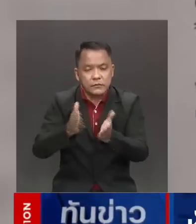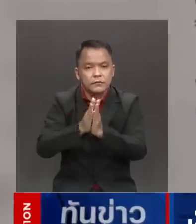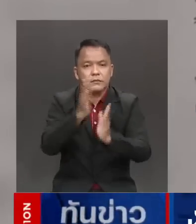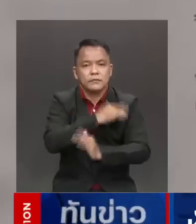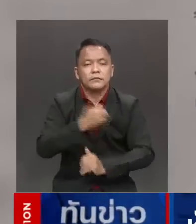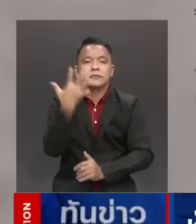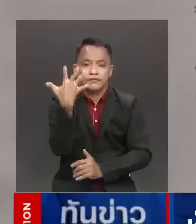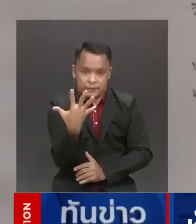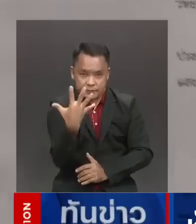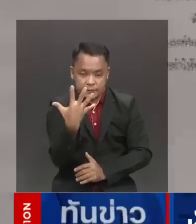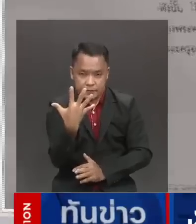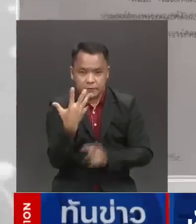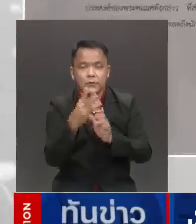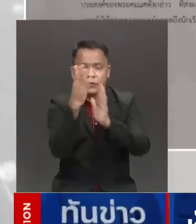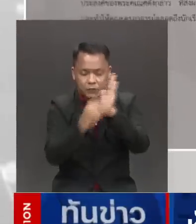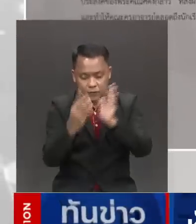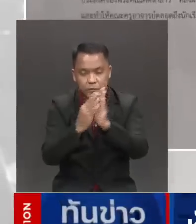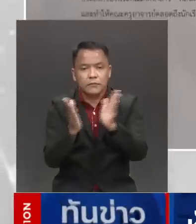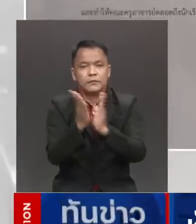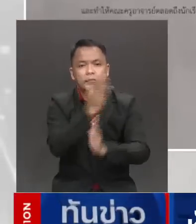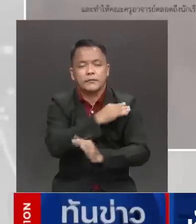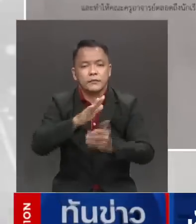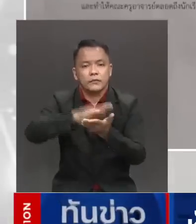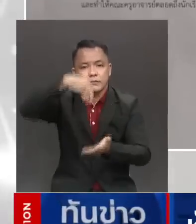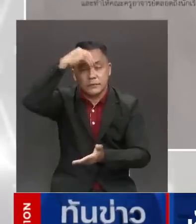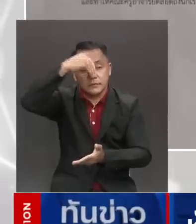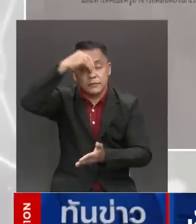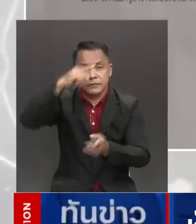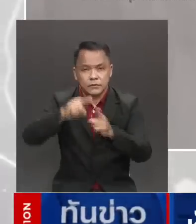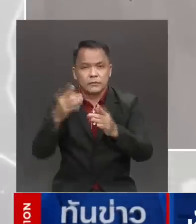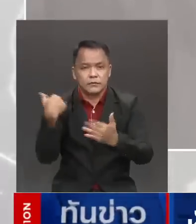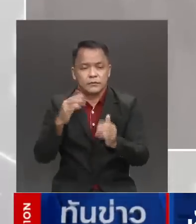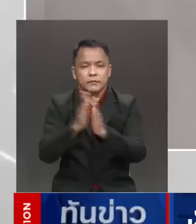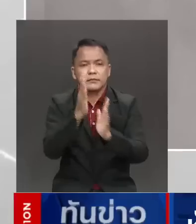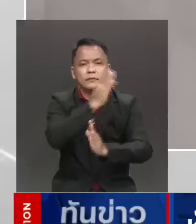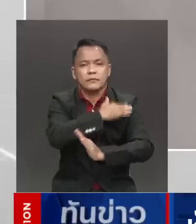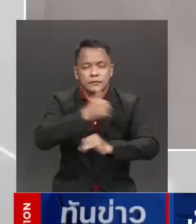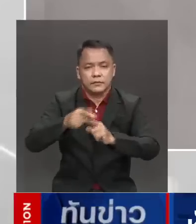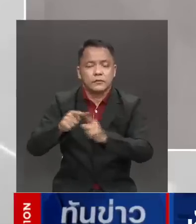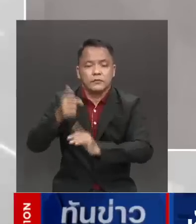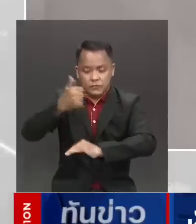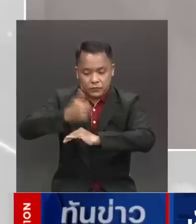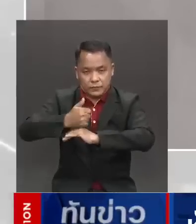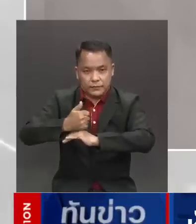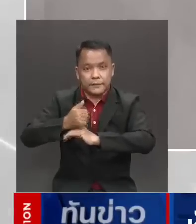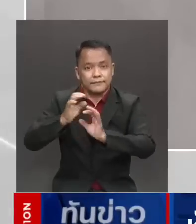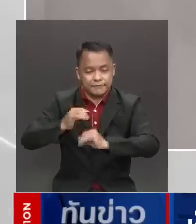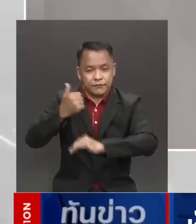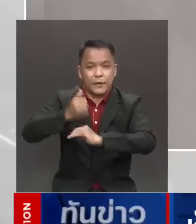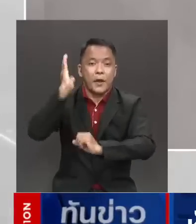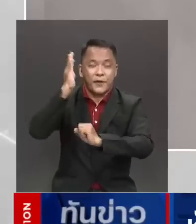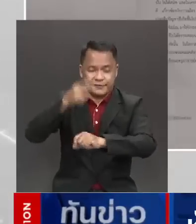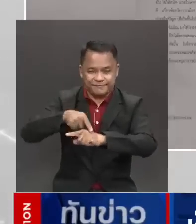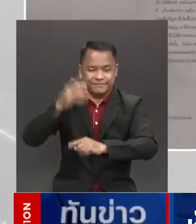รไป5รูปในการอบรมธรรมะให้กับนักเรียนโดยมีพระมหาประทีปฐานยุตโตนี่แหละเป็นหัวหน้าพระวิทยาก